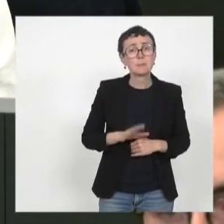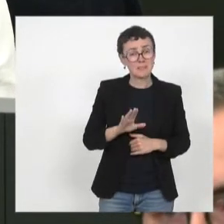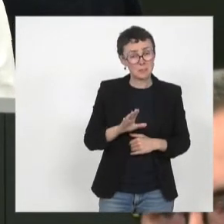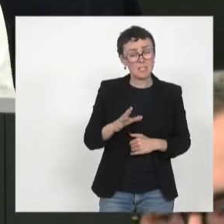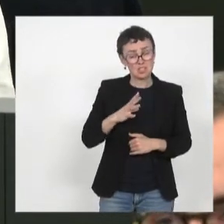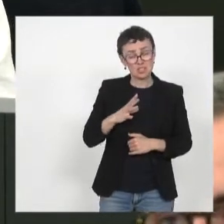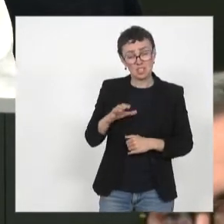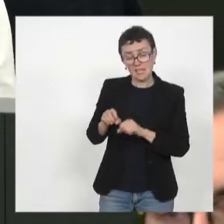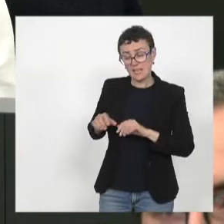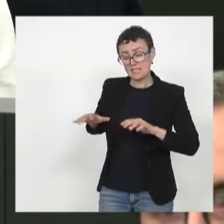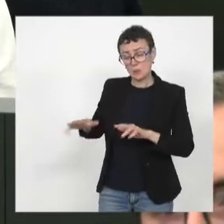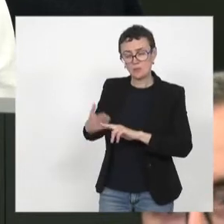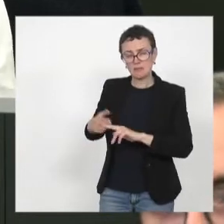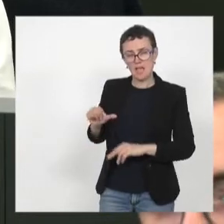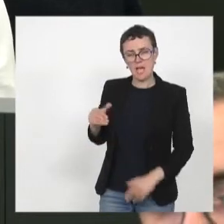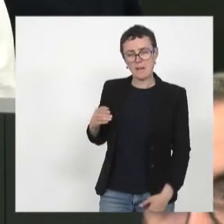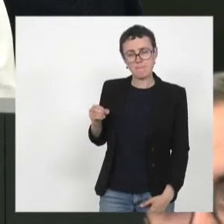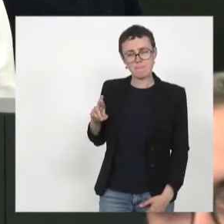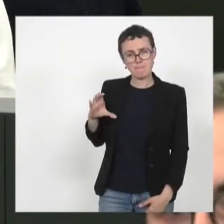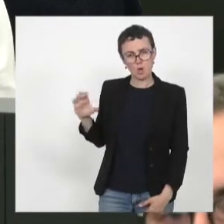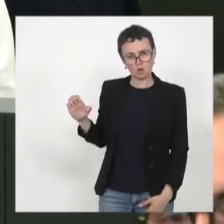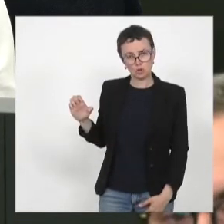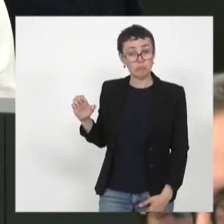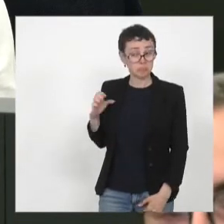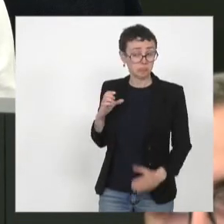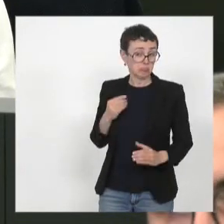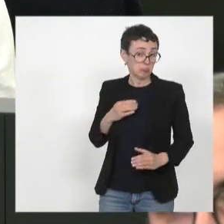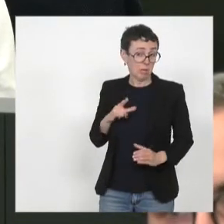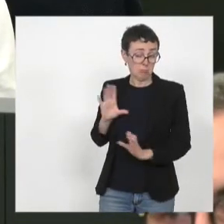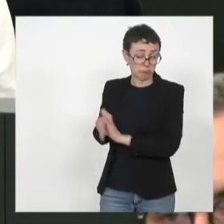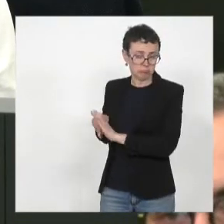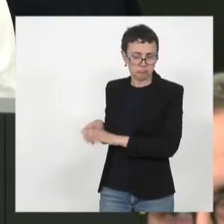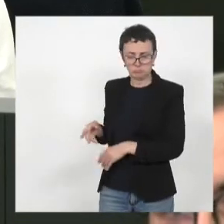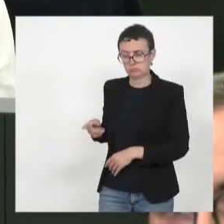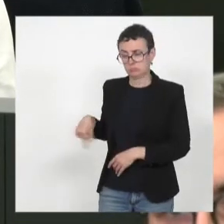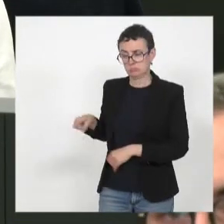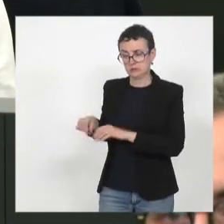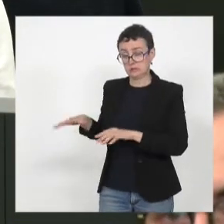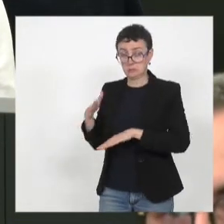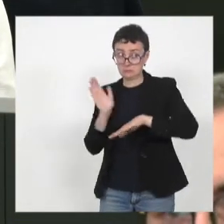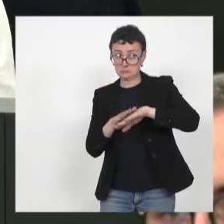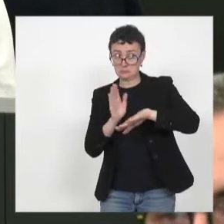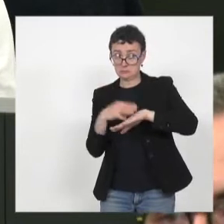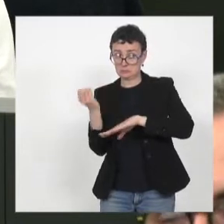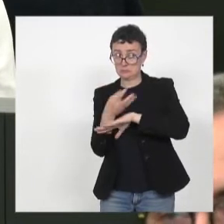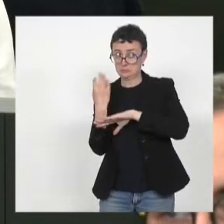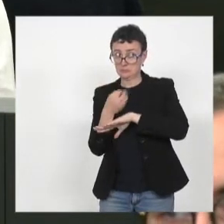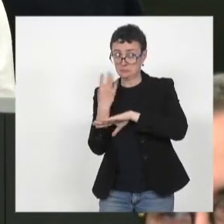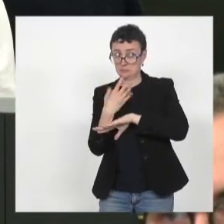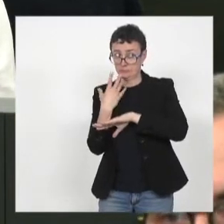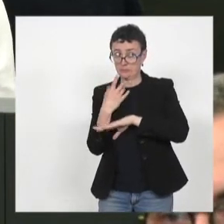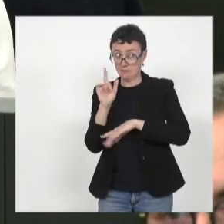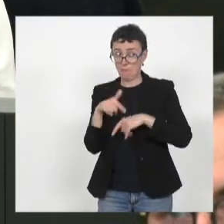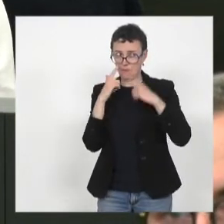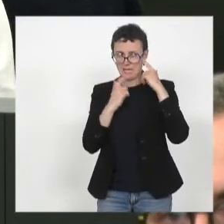MEL est membre, qui a interpellé récemment le gouvernement pour que soit garantie, je cite, l'absence de